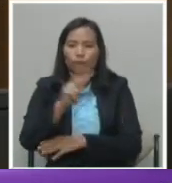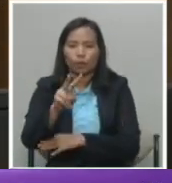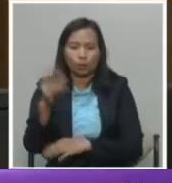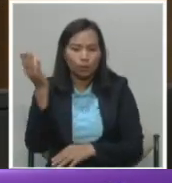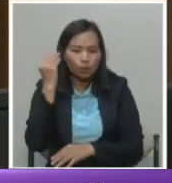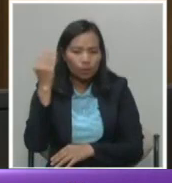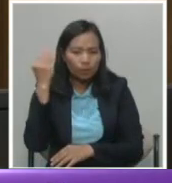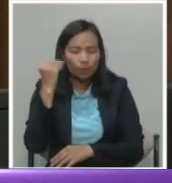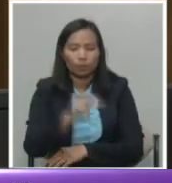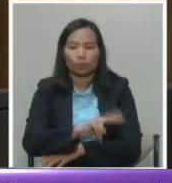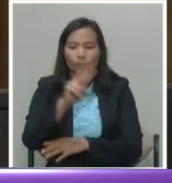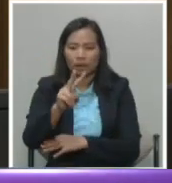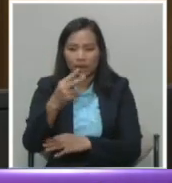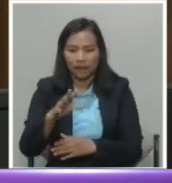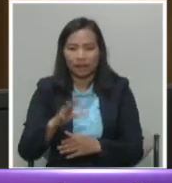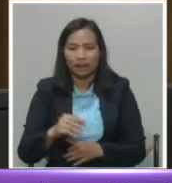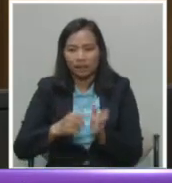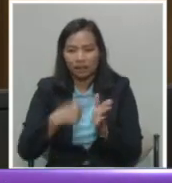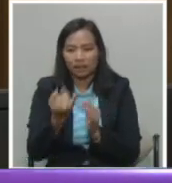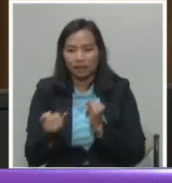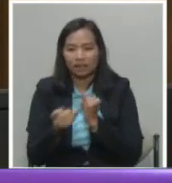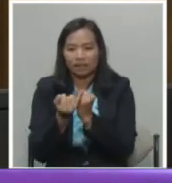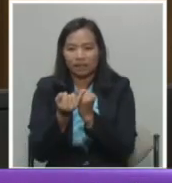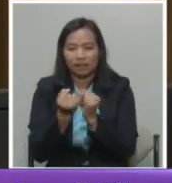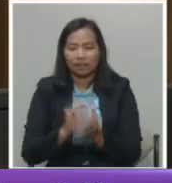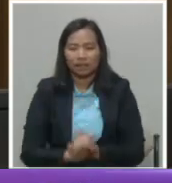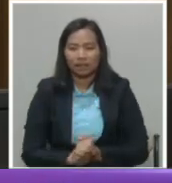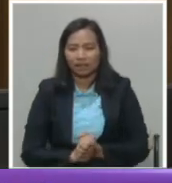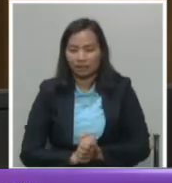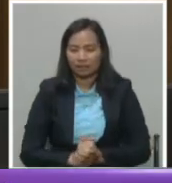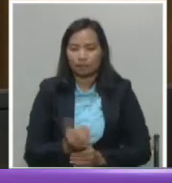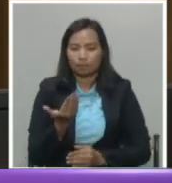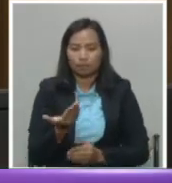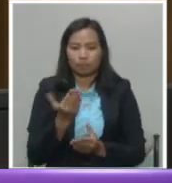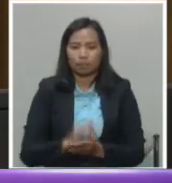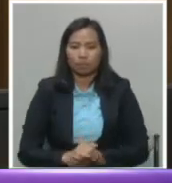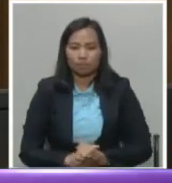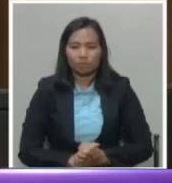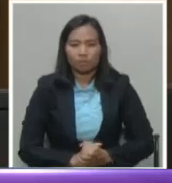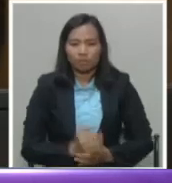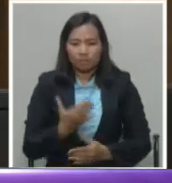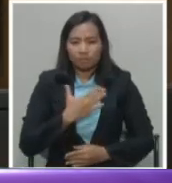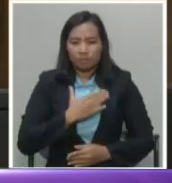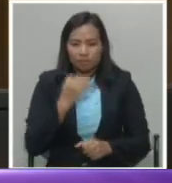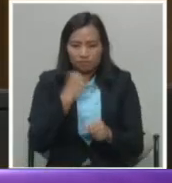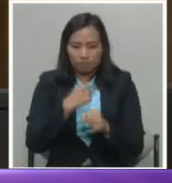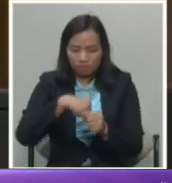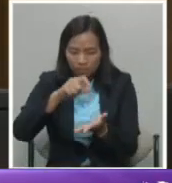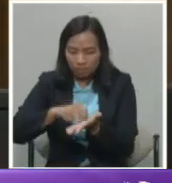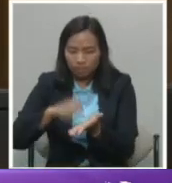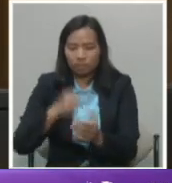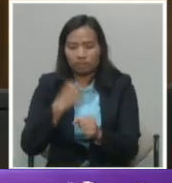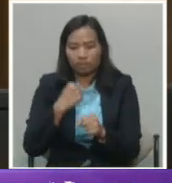าสองวันแล้วผมก็เริ่มชินแล้วล่ะผมว่าไอ้ก็สบายดีมานั่งอยู่ตรงนี้นะแต่อย่างว่าผมก็ต้องไปทำงานอะไรบ้างหรือมี